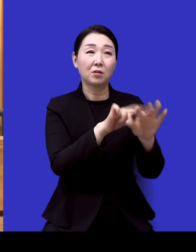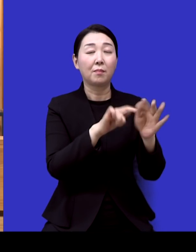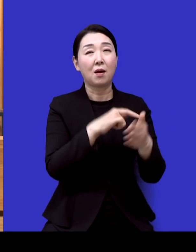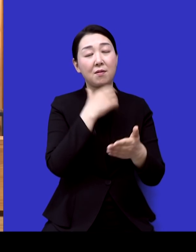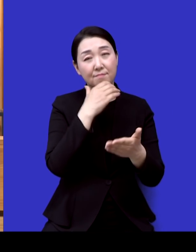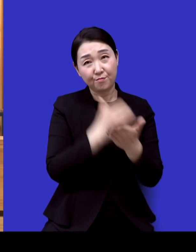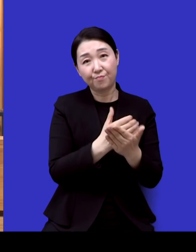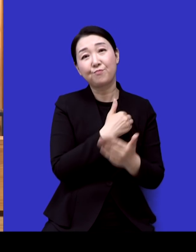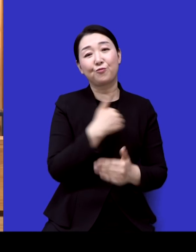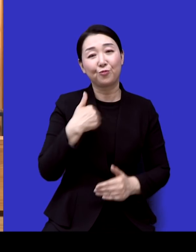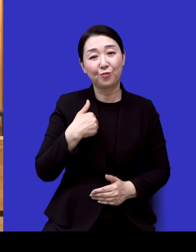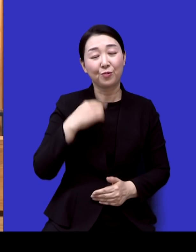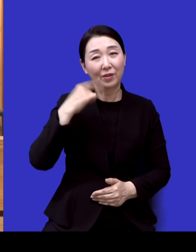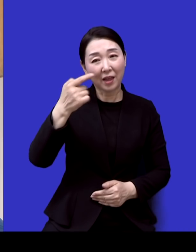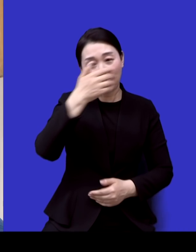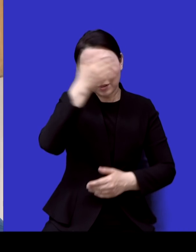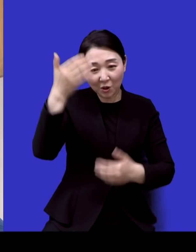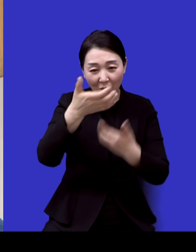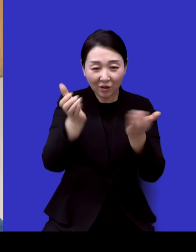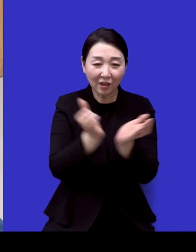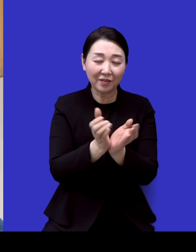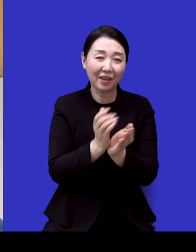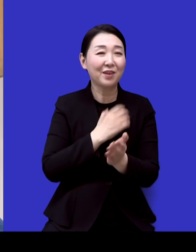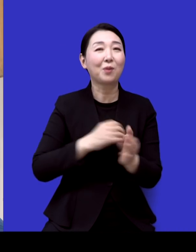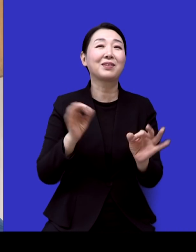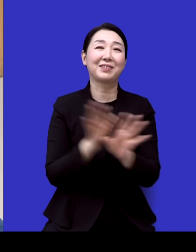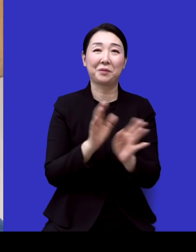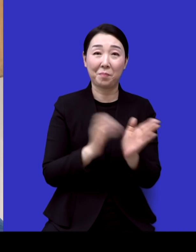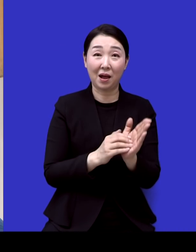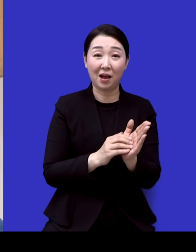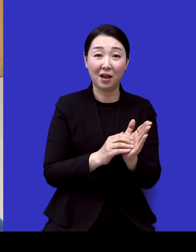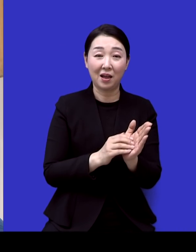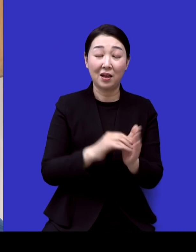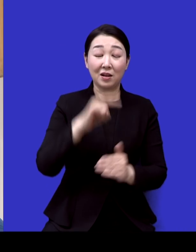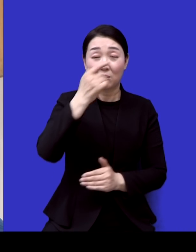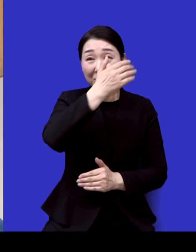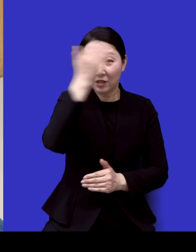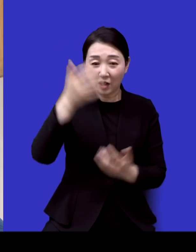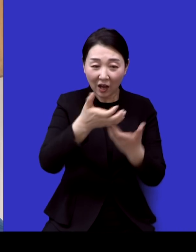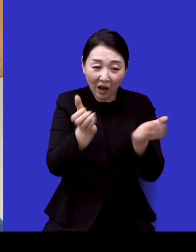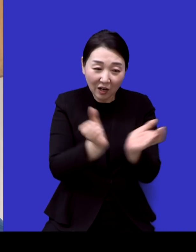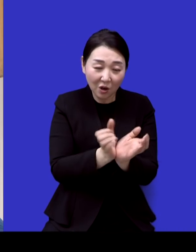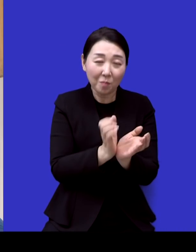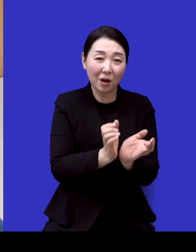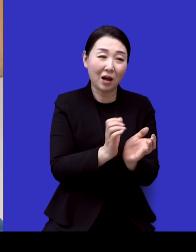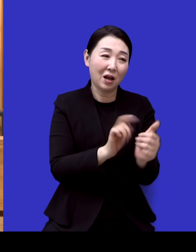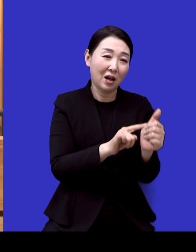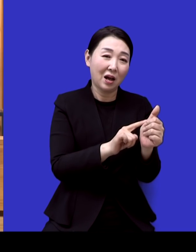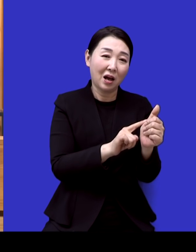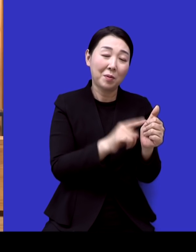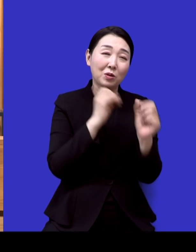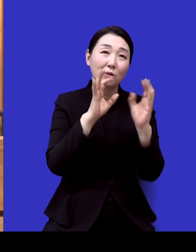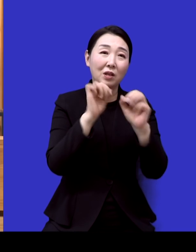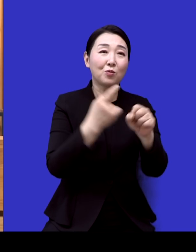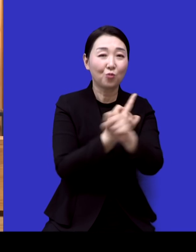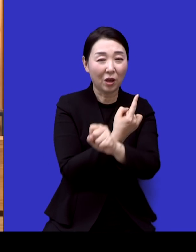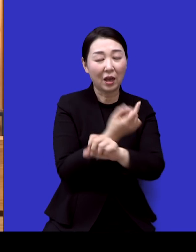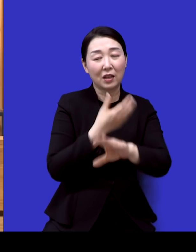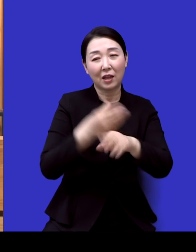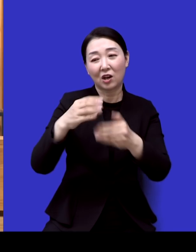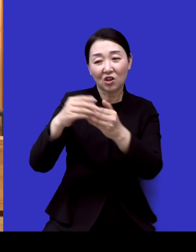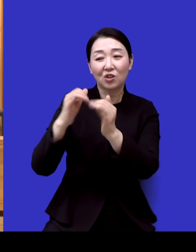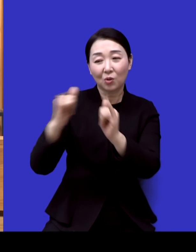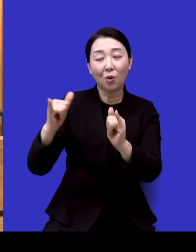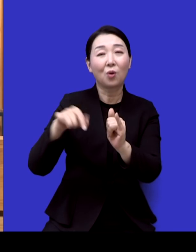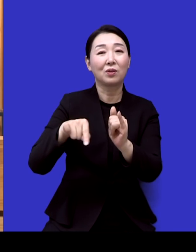뿌듯하고 다음 세대들에 대한 걱정이 좀 사라지는 듯한 그리고 이런 다음 세대 리더들이 앞으로 하민아 전도사님 외에도 많은 우리 리더들이 우리 다음